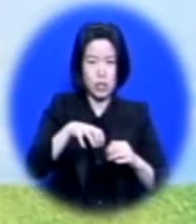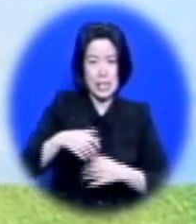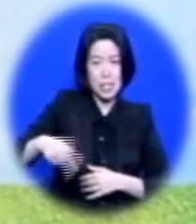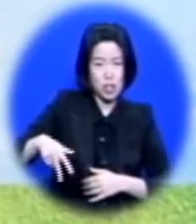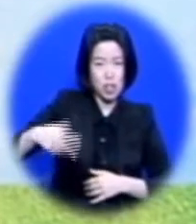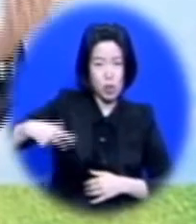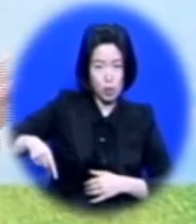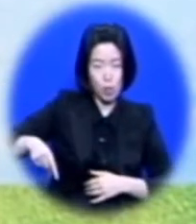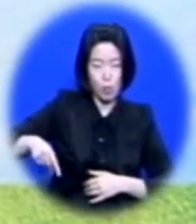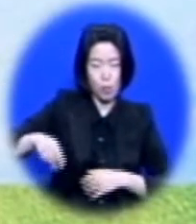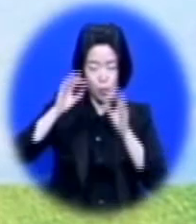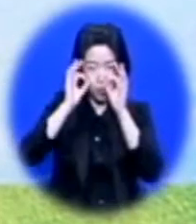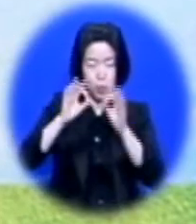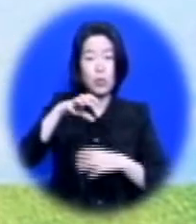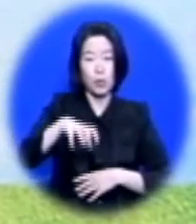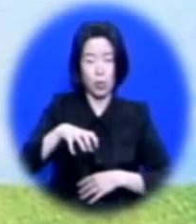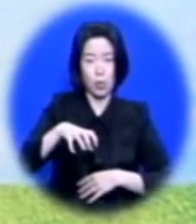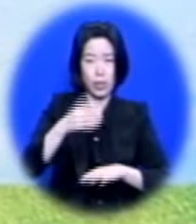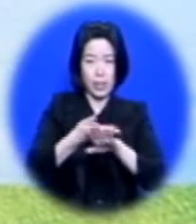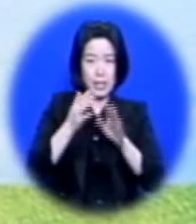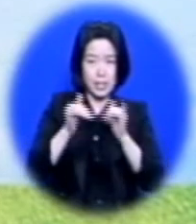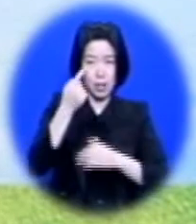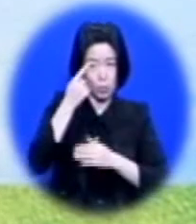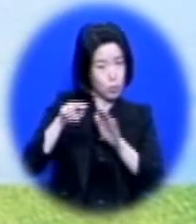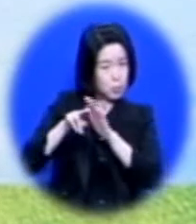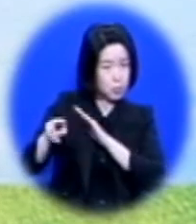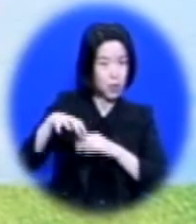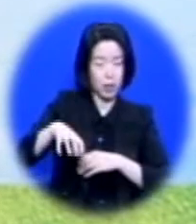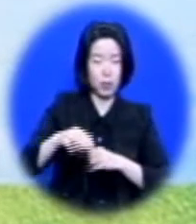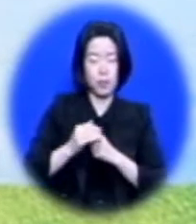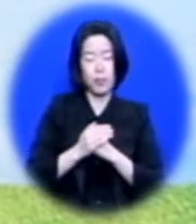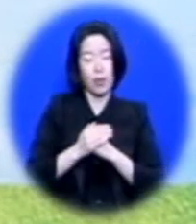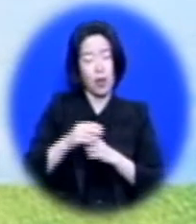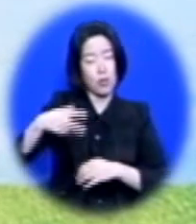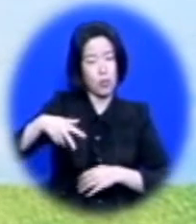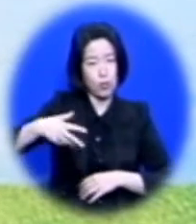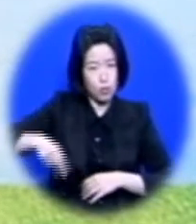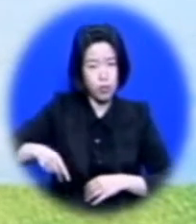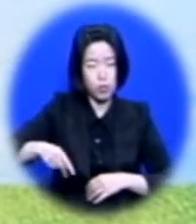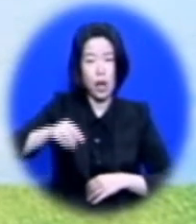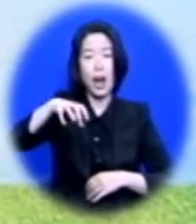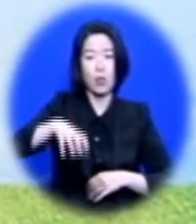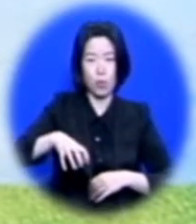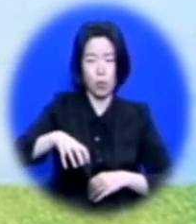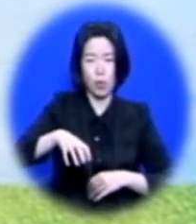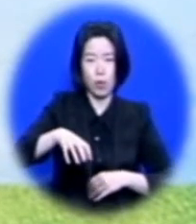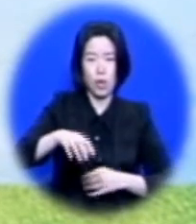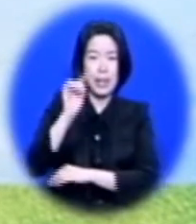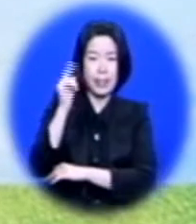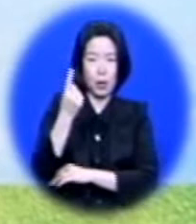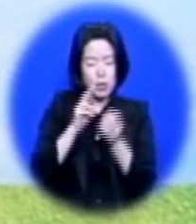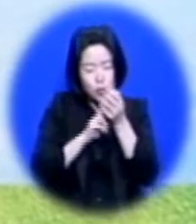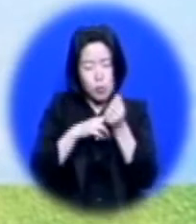사람들의 이목이 차단 된 것입니까 그리고 거기서 용변을 보고 있는데 거기가 바로 다윗이 숨어